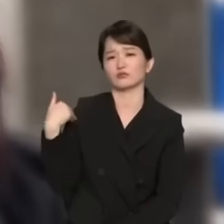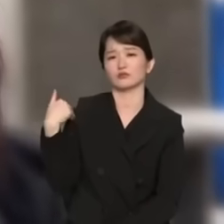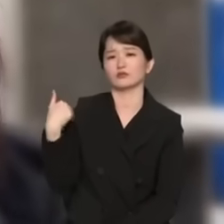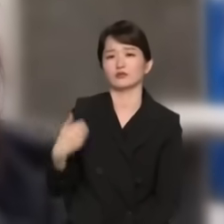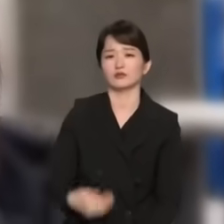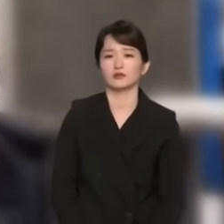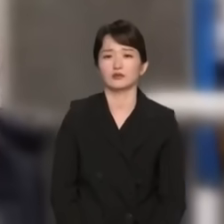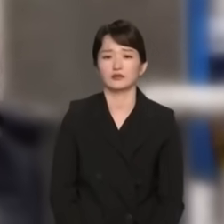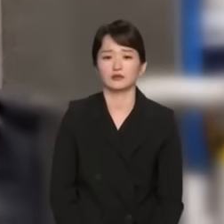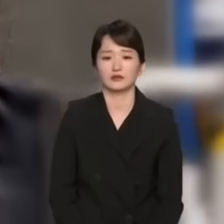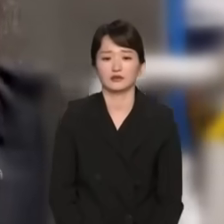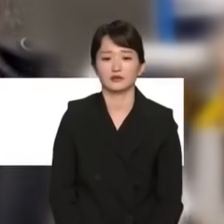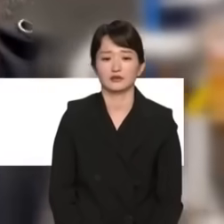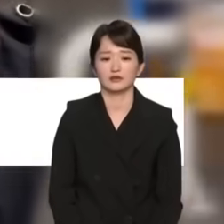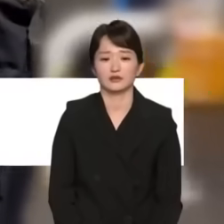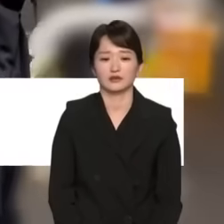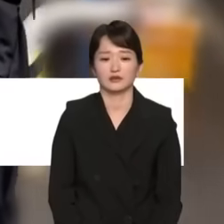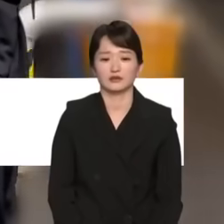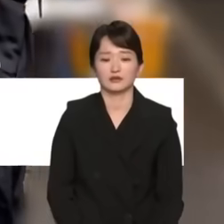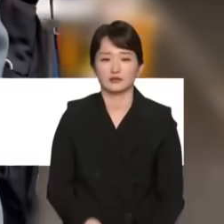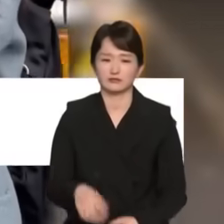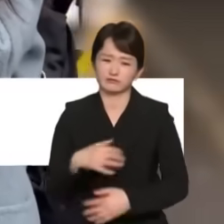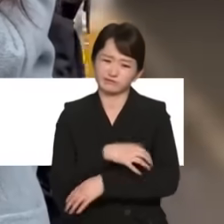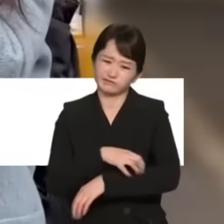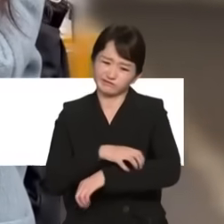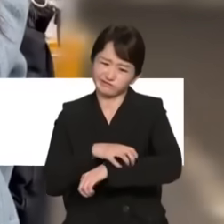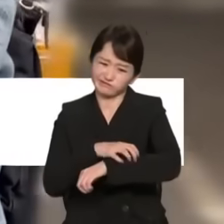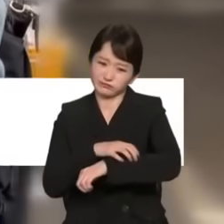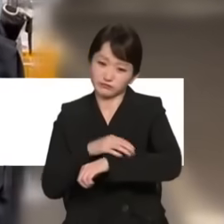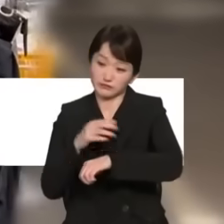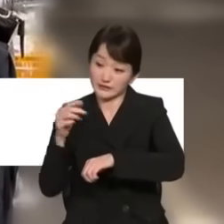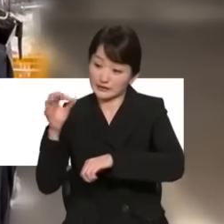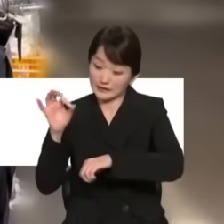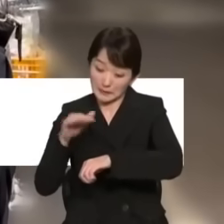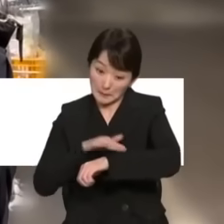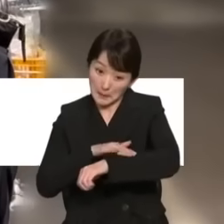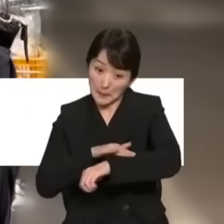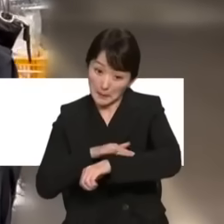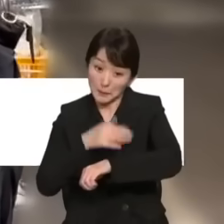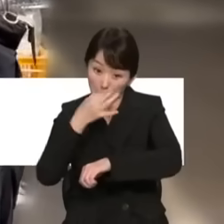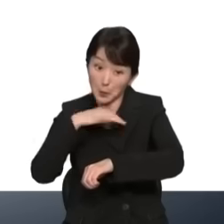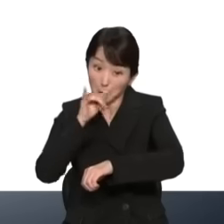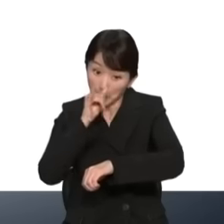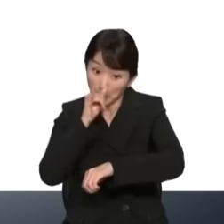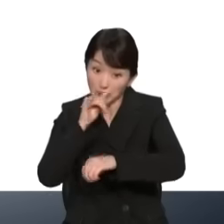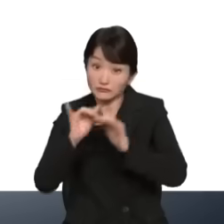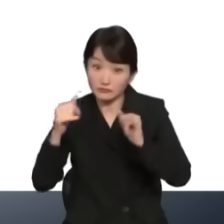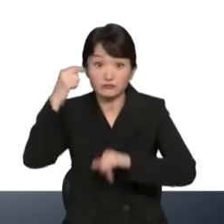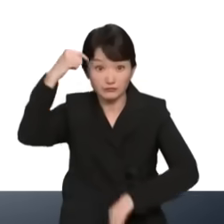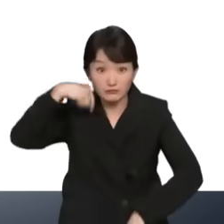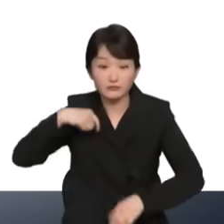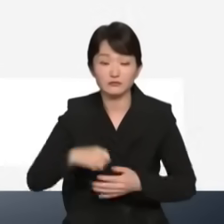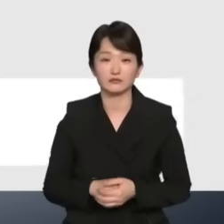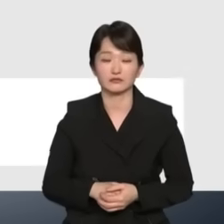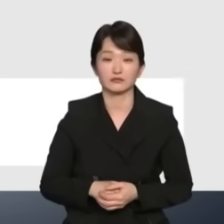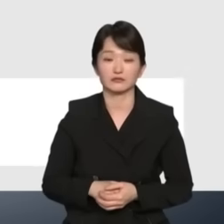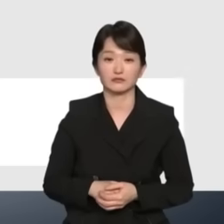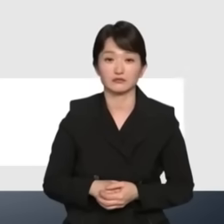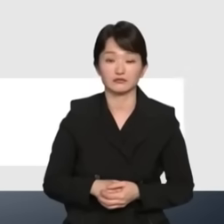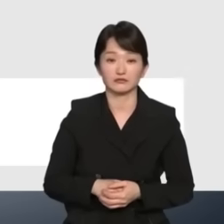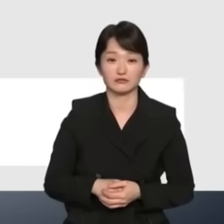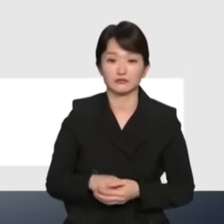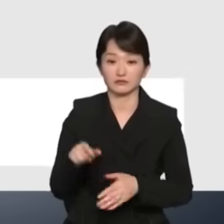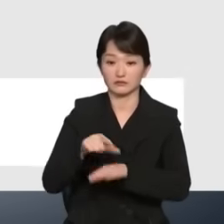말합니다. 아토피에다 바르게 되면 조금 저도 효과가 있는 것처럼 보여요. 사람들이 그렇게 느끼는 거죠. 납품하신 지자체들이